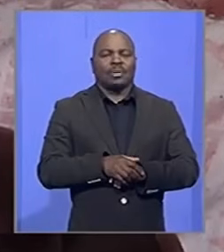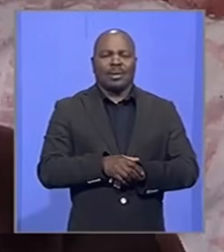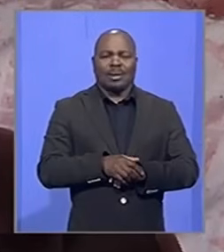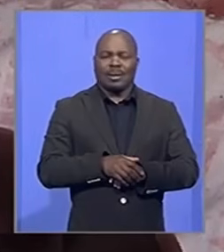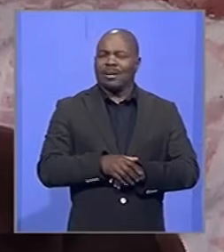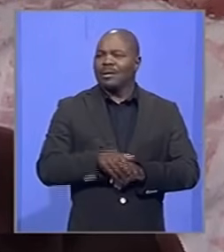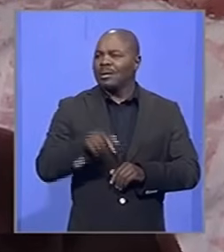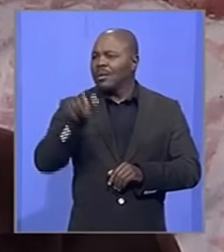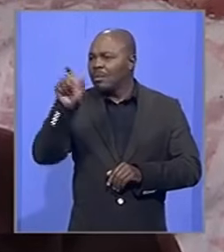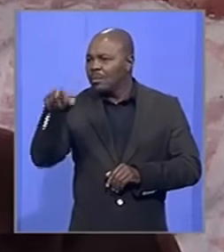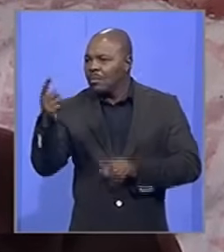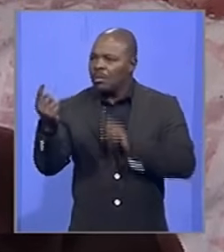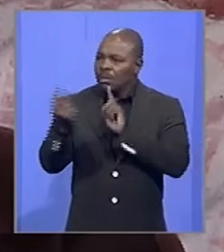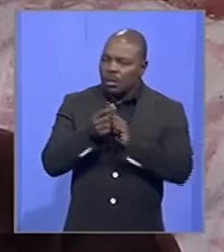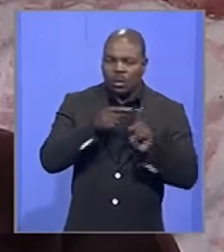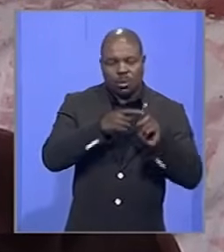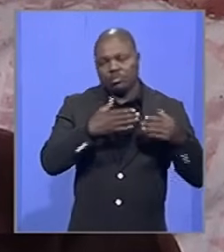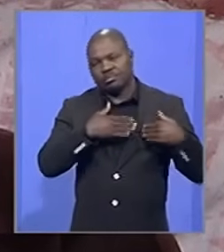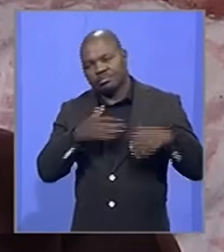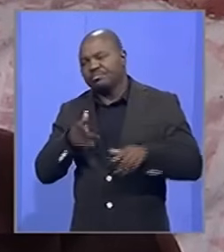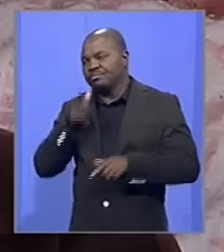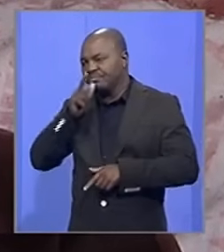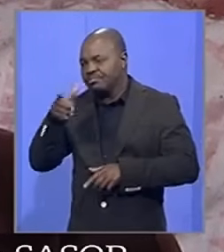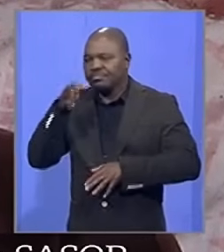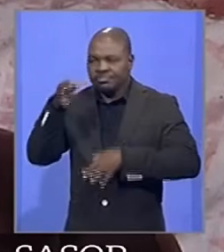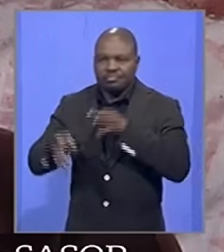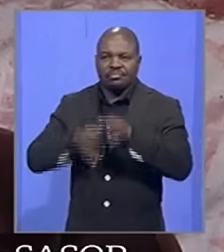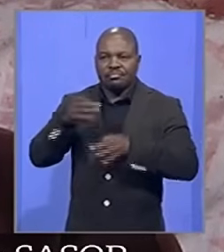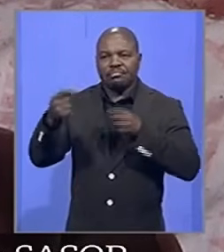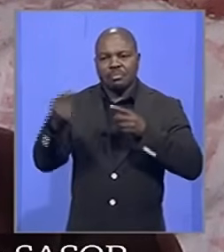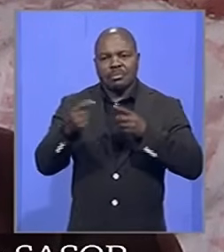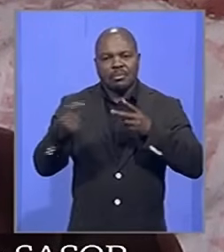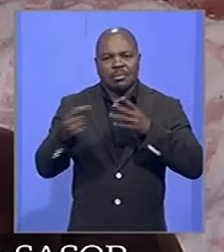Yo molomo ana kopana le ena o na mo bolelela.